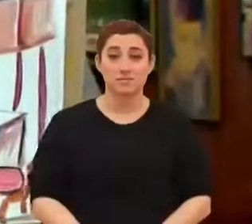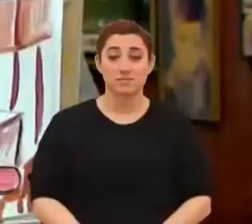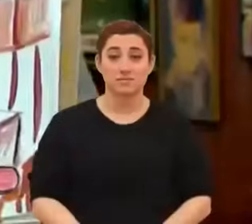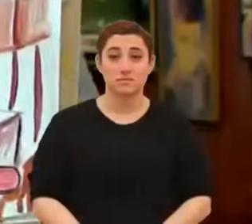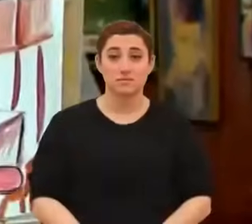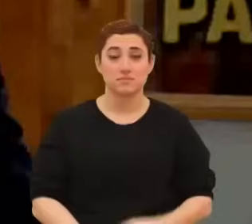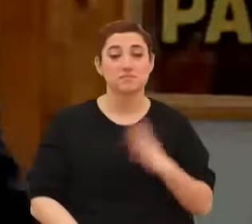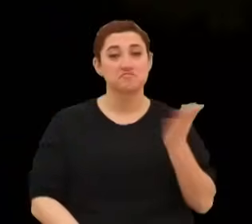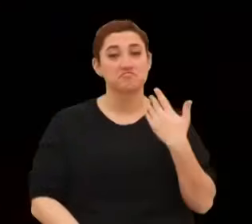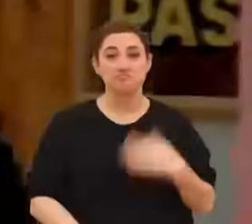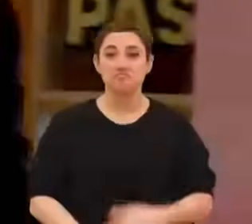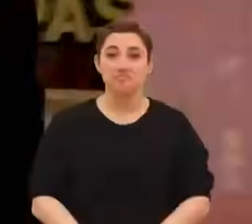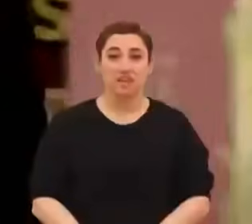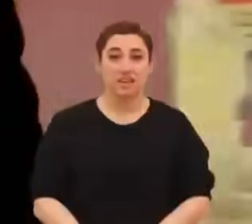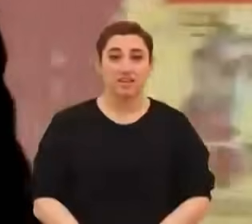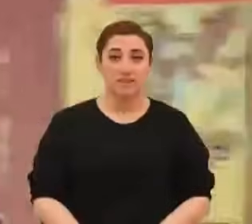Vay!